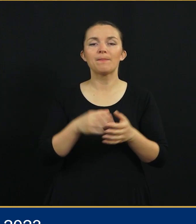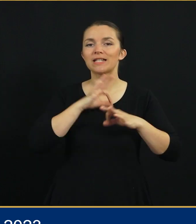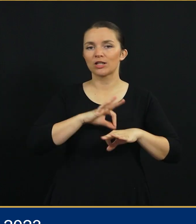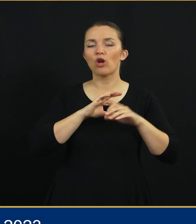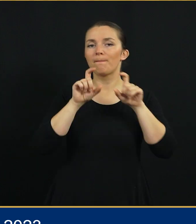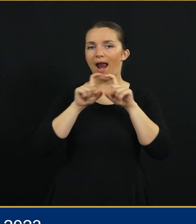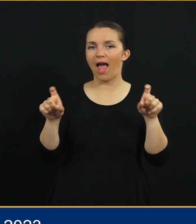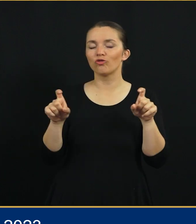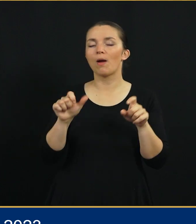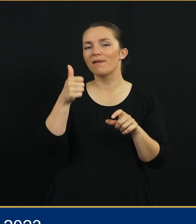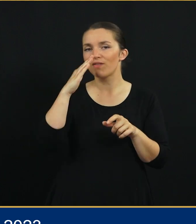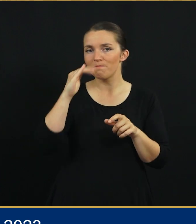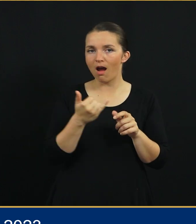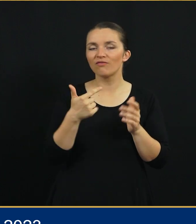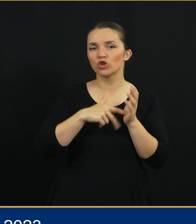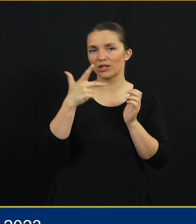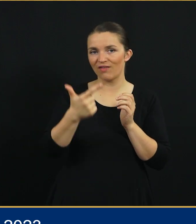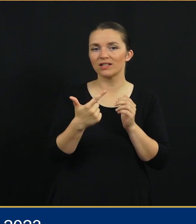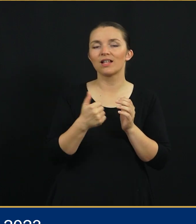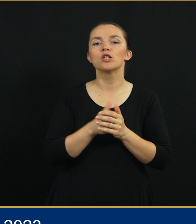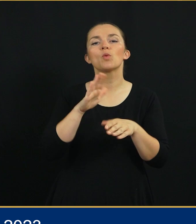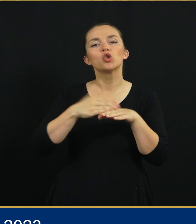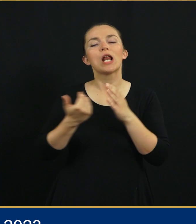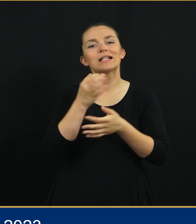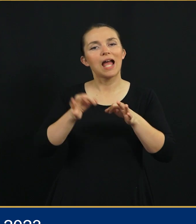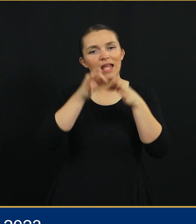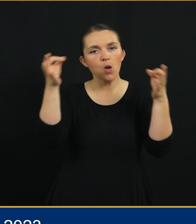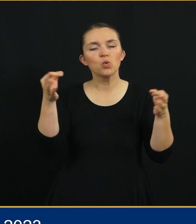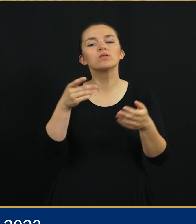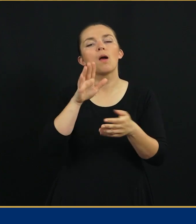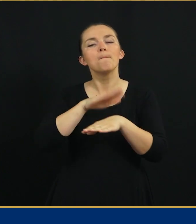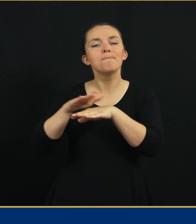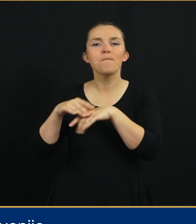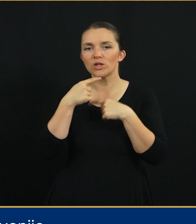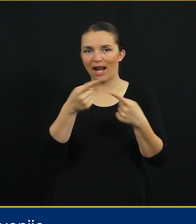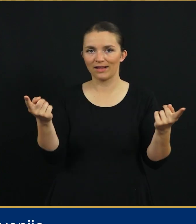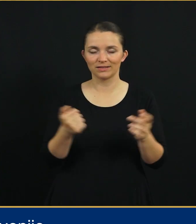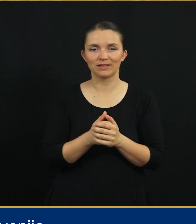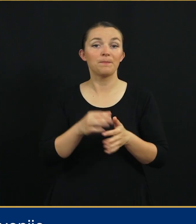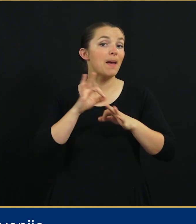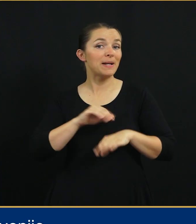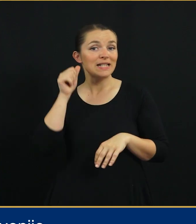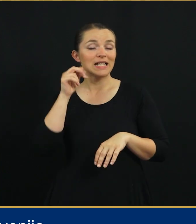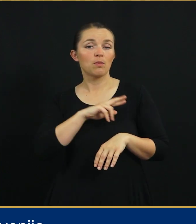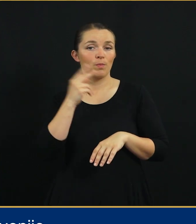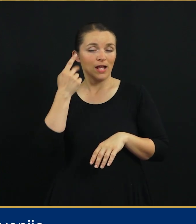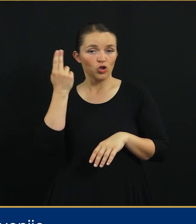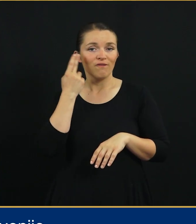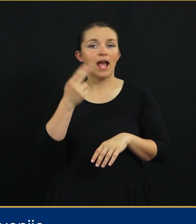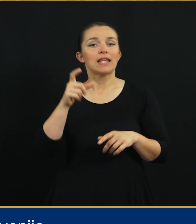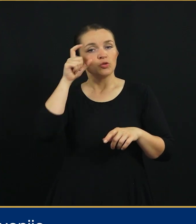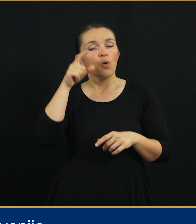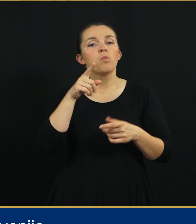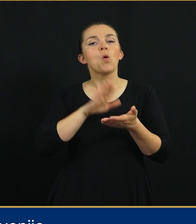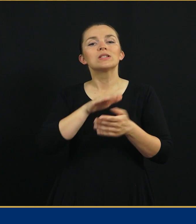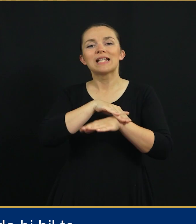1. 5. 2023, sporočila za javnost poslanice. Predsednica Republike Slovenije Nataša Pirc Musar